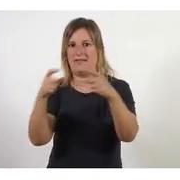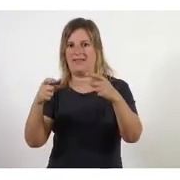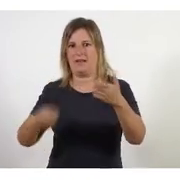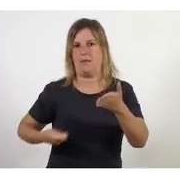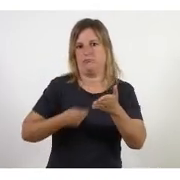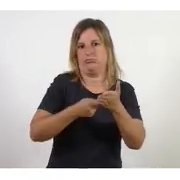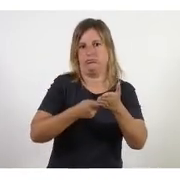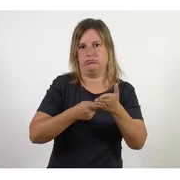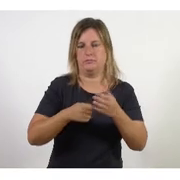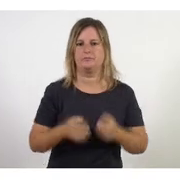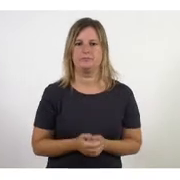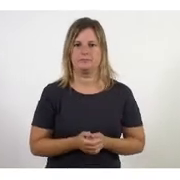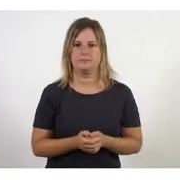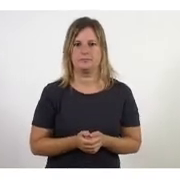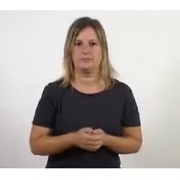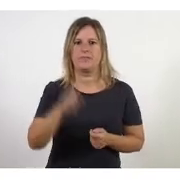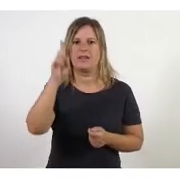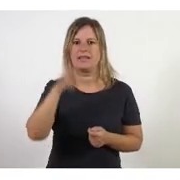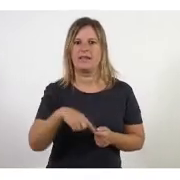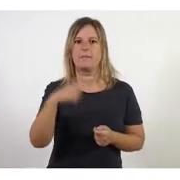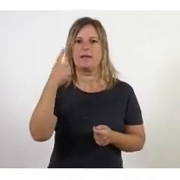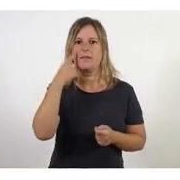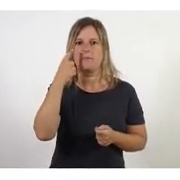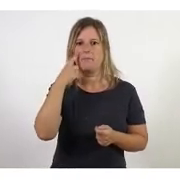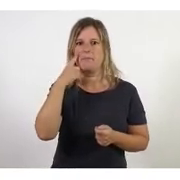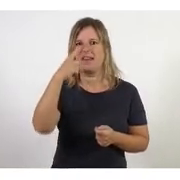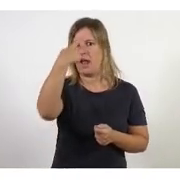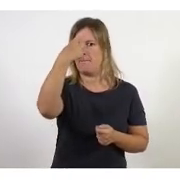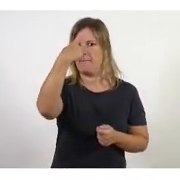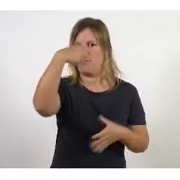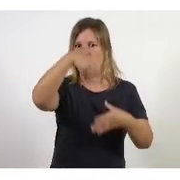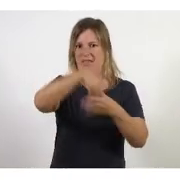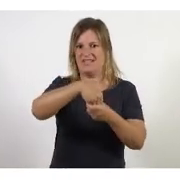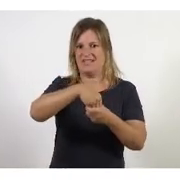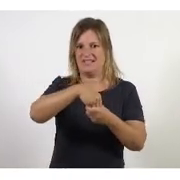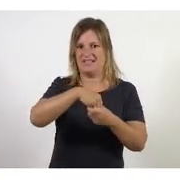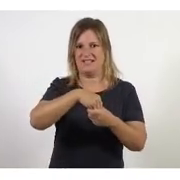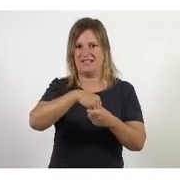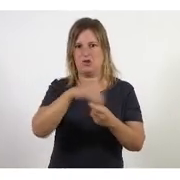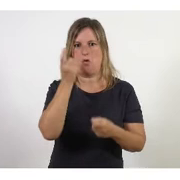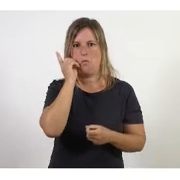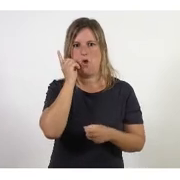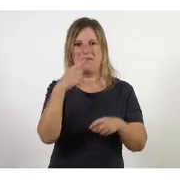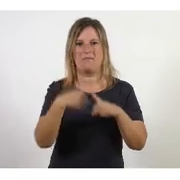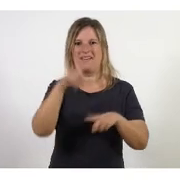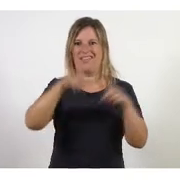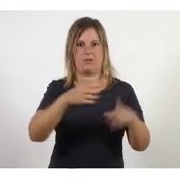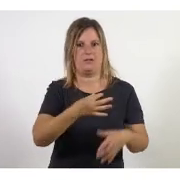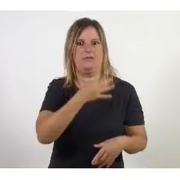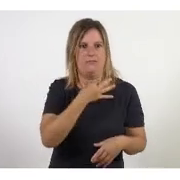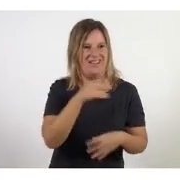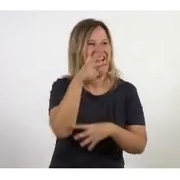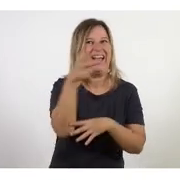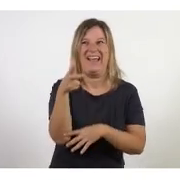complementària. Vigileu amb l'espai disponible amb el vostre mòbil, un altre clàssic. No tinc espai per gravar,